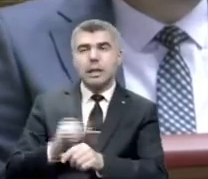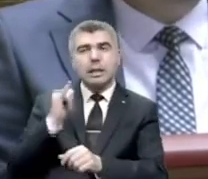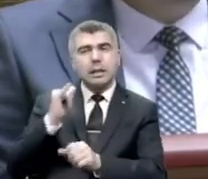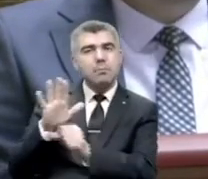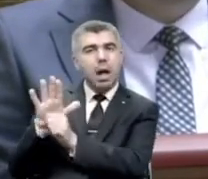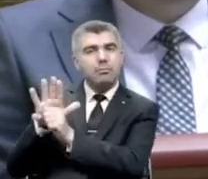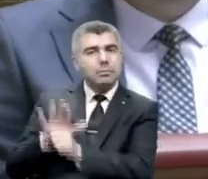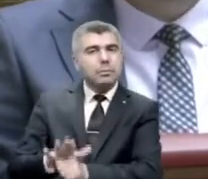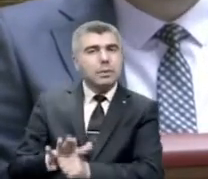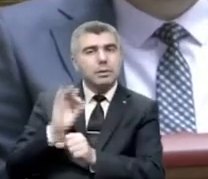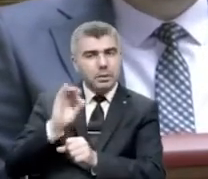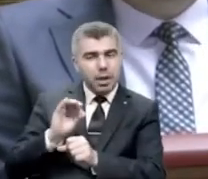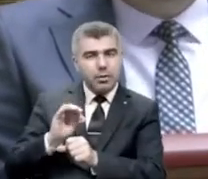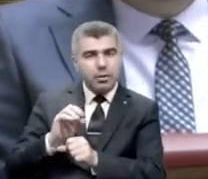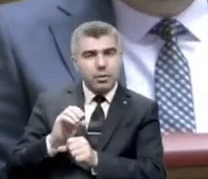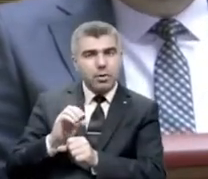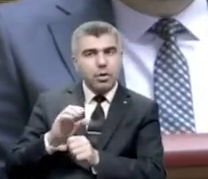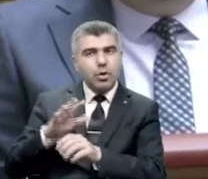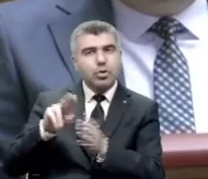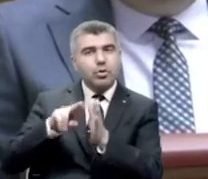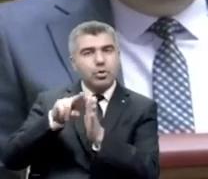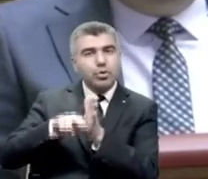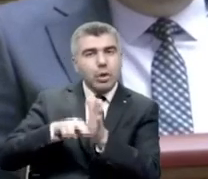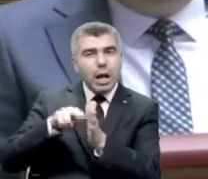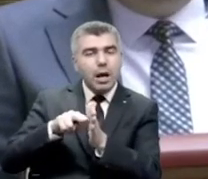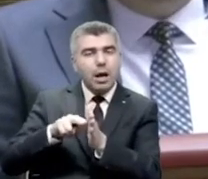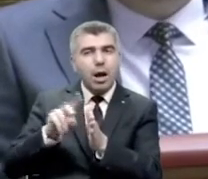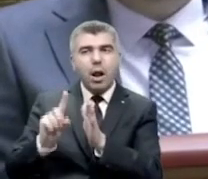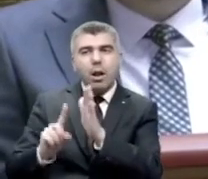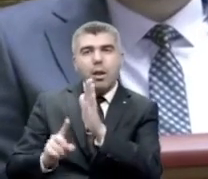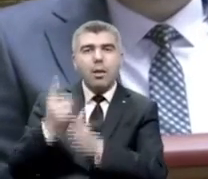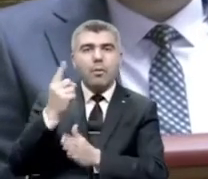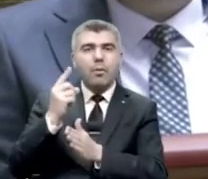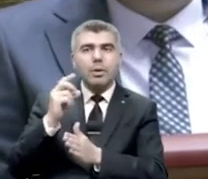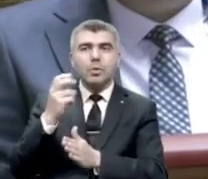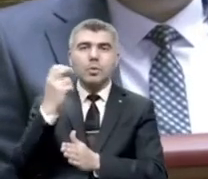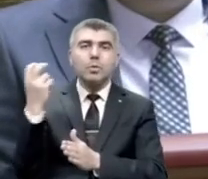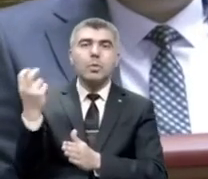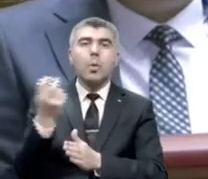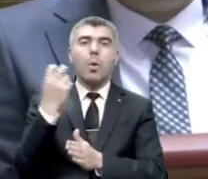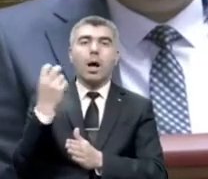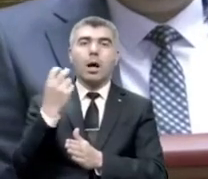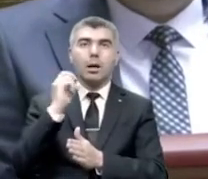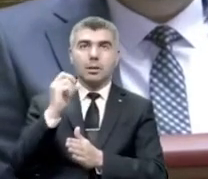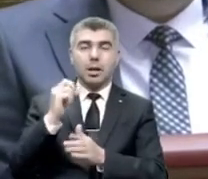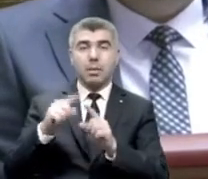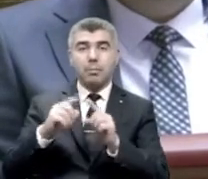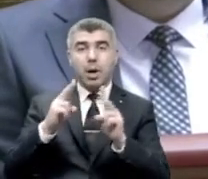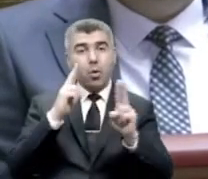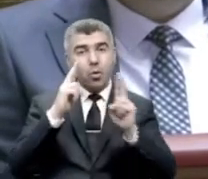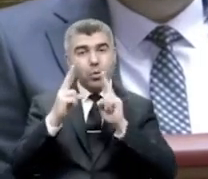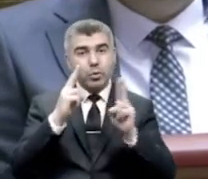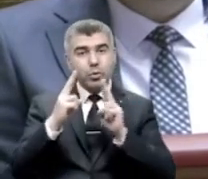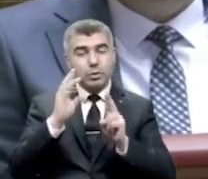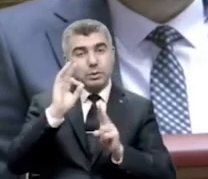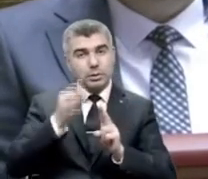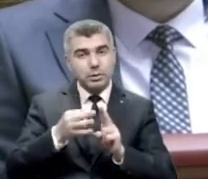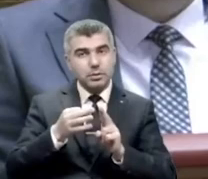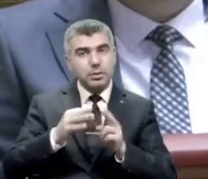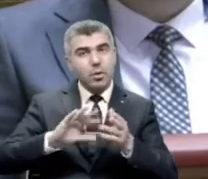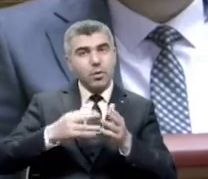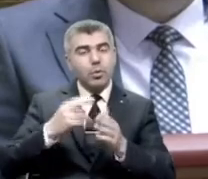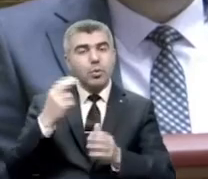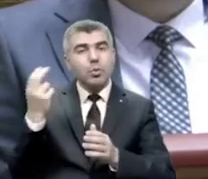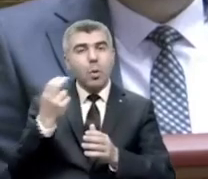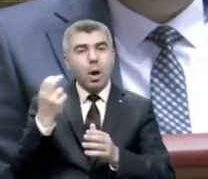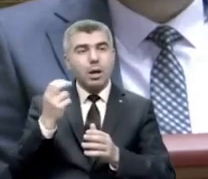فرغم التهميش والعزلة، فإن جهة درعة فيلالت تتصدر الجهات في السياحة، يعني كون كنوصل الطريق السيار